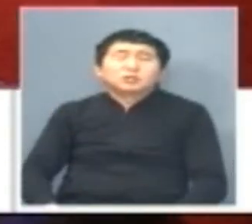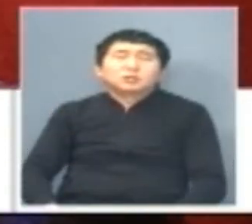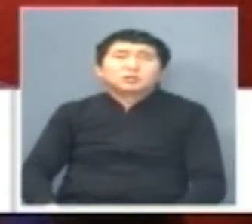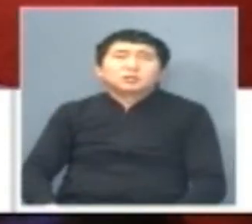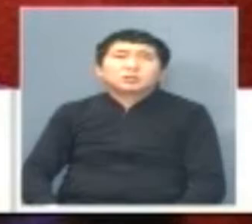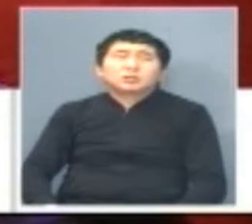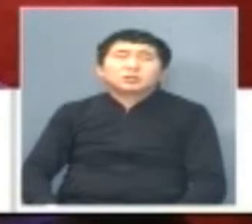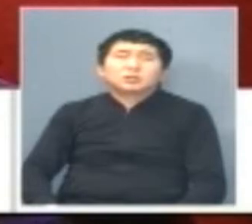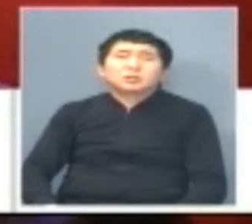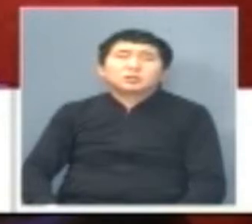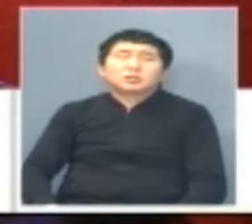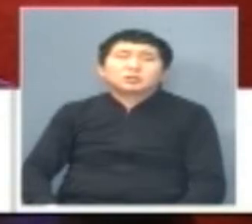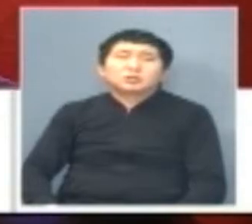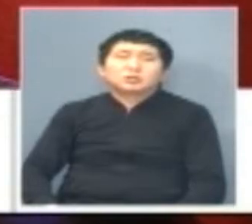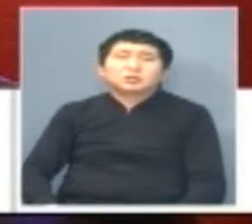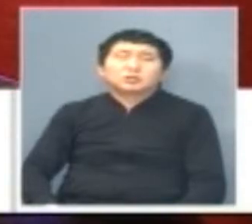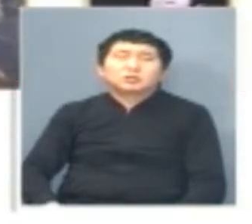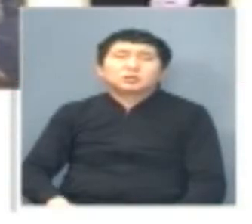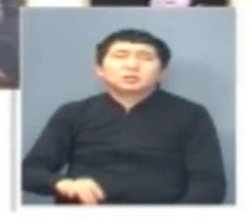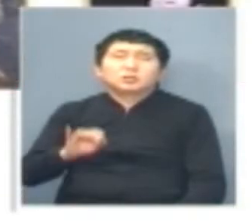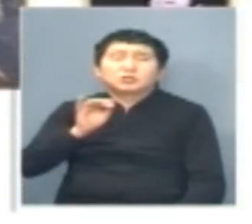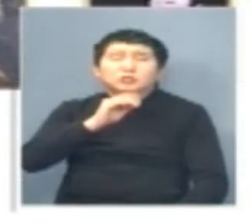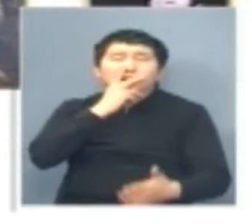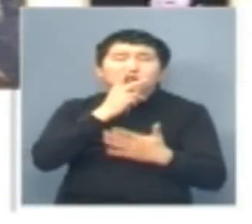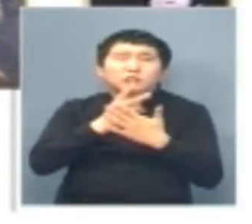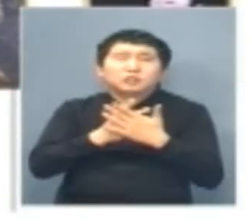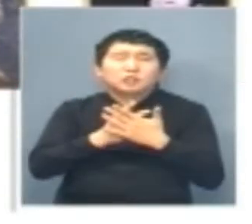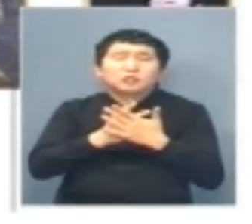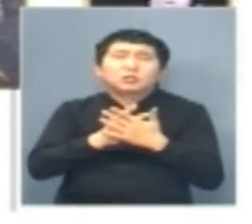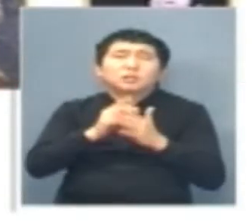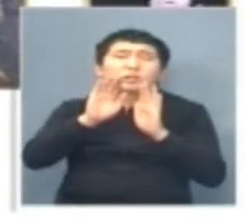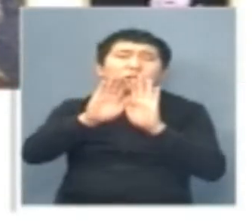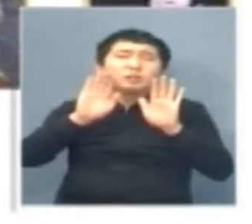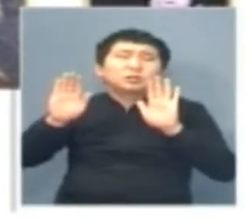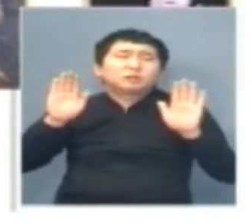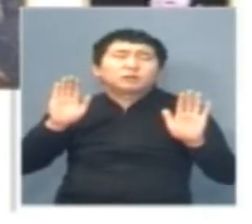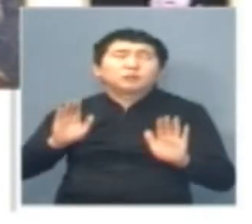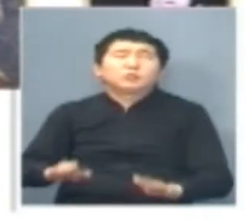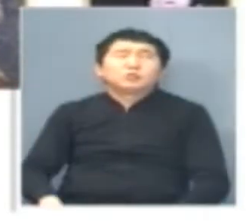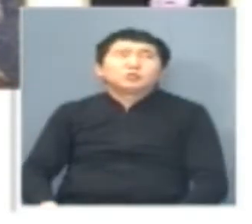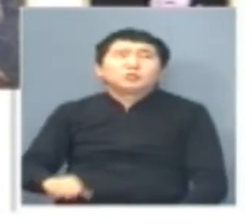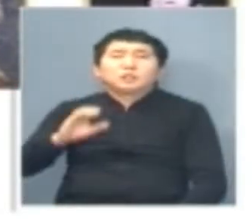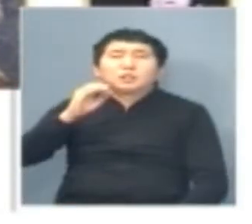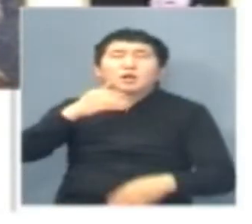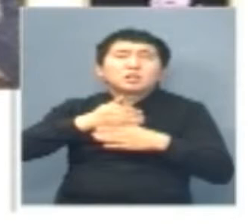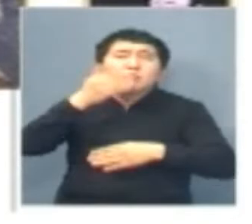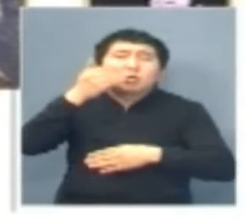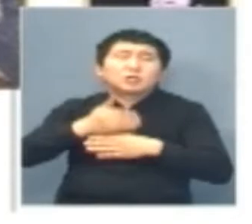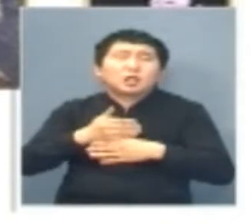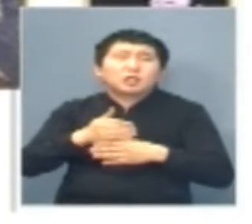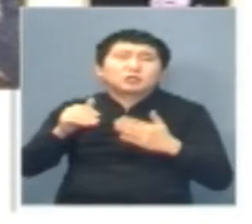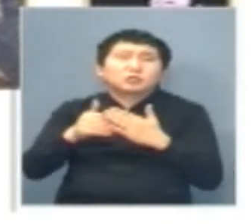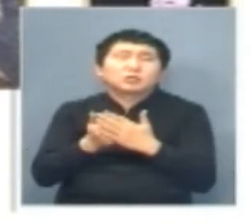және актерлердің қатысуымен көрініс көрсетілді. Біз сол спектакльде жаңа нұсқасын, жаңаша түрде,